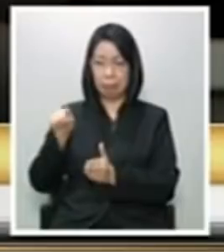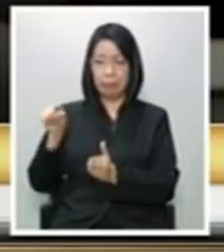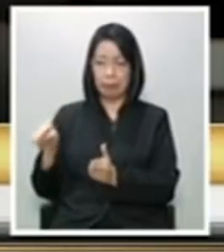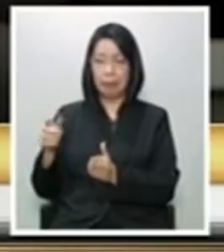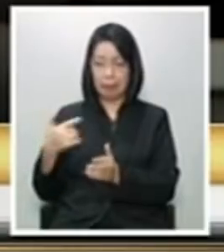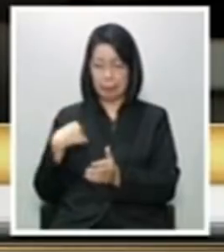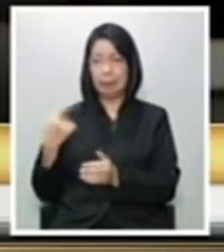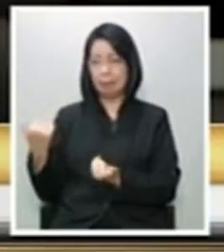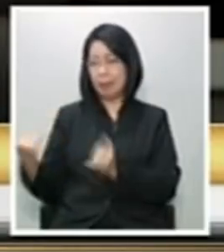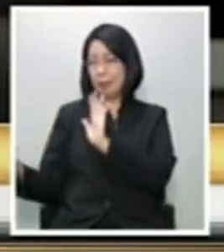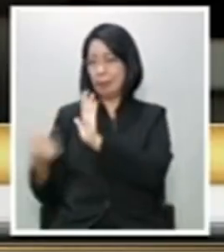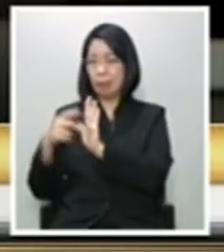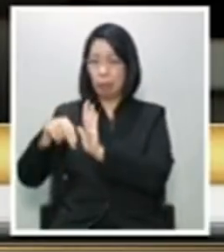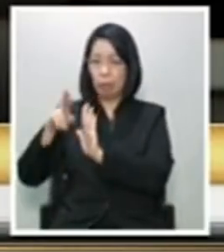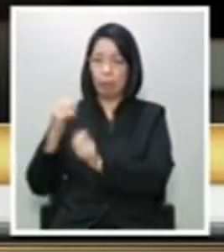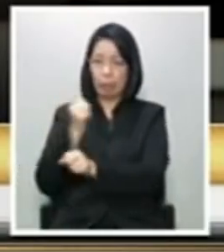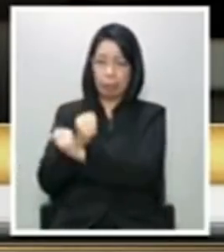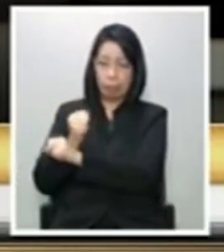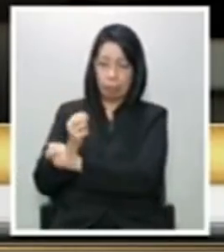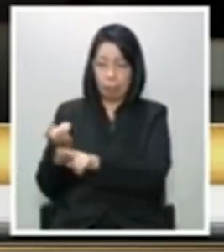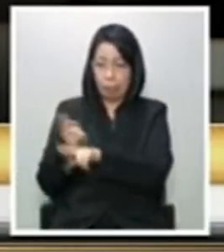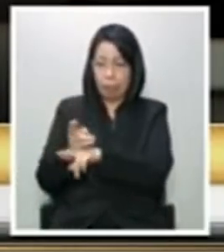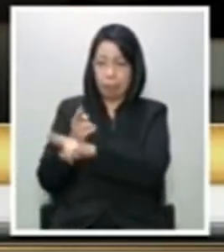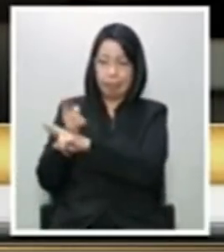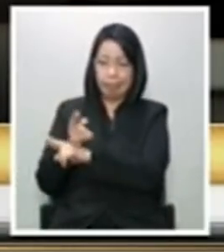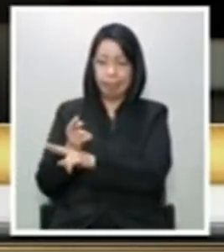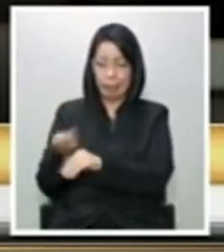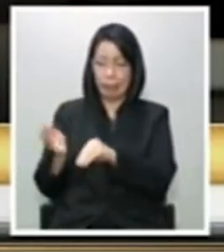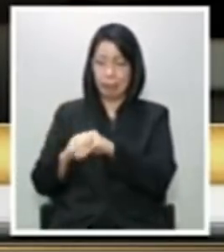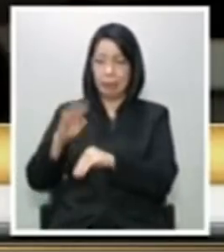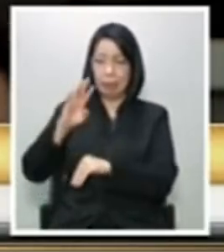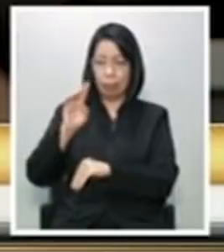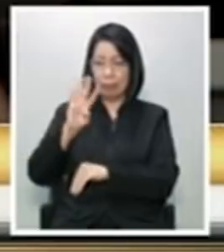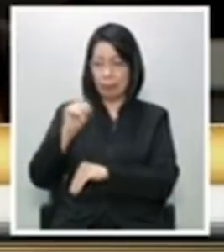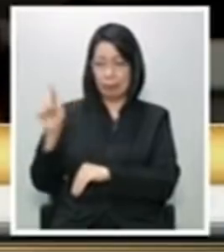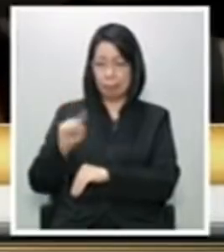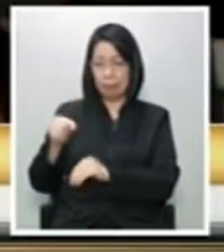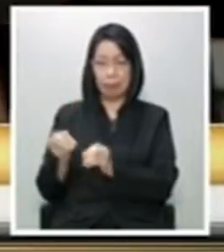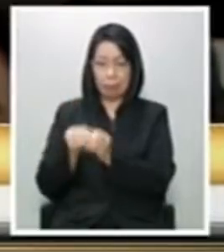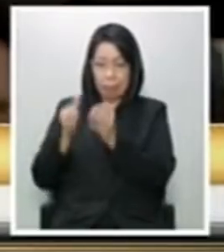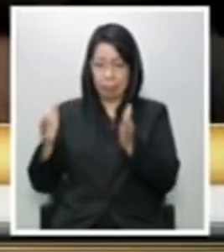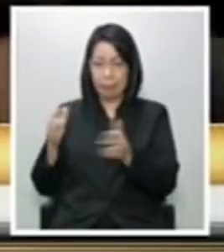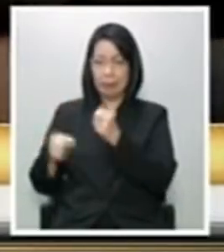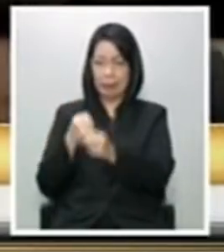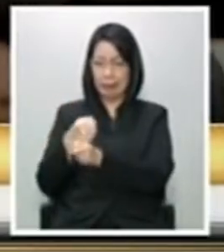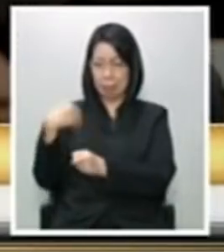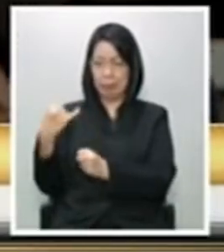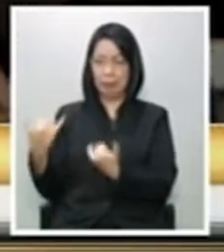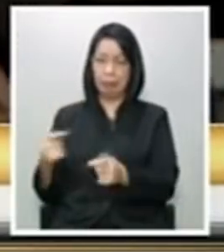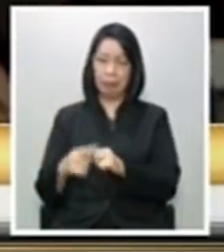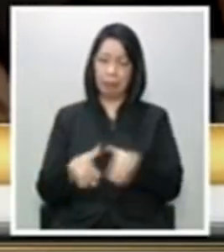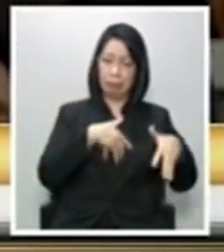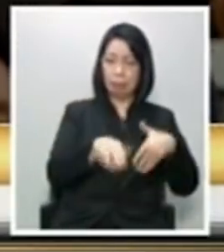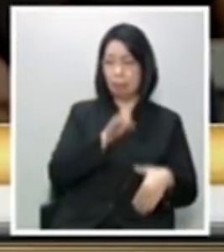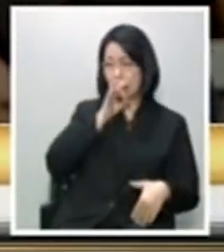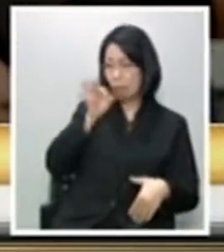ทการพิทักษ์ทรัพยากรป่าไม้เพิ่มขึ้นเป็น40%ภายใน10 ปีซึ่งเกิดผลกระทบมีการร้องเรียนจากพี่น้องประ